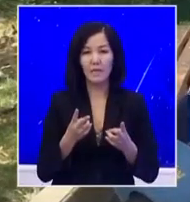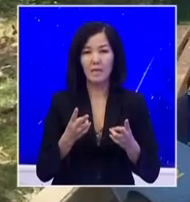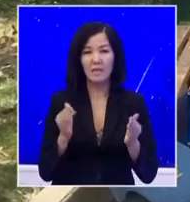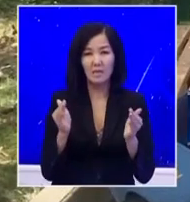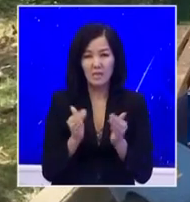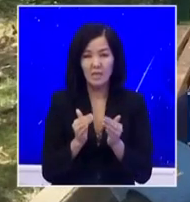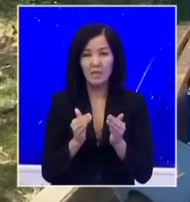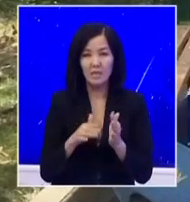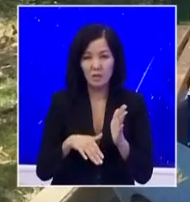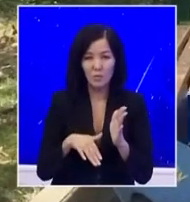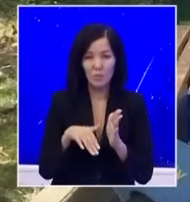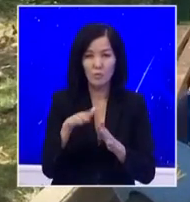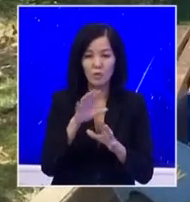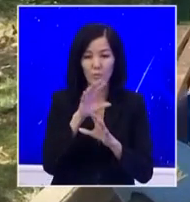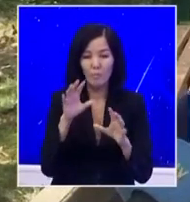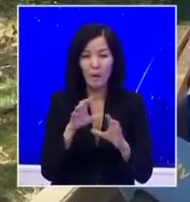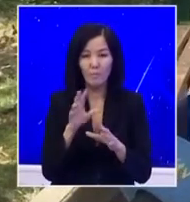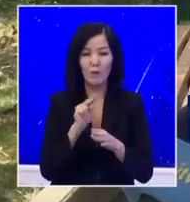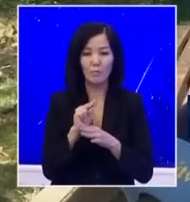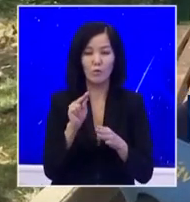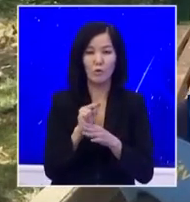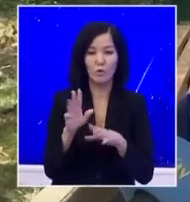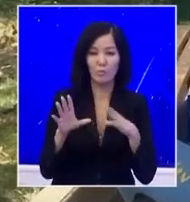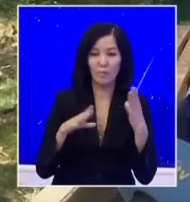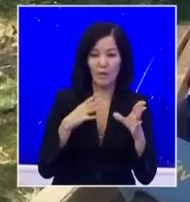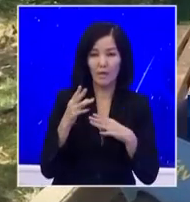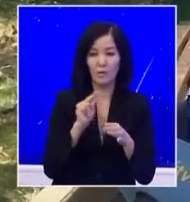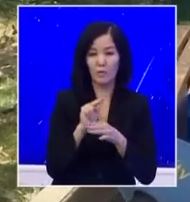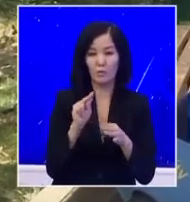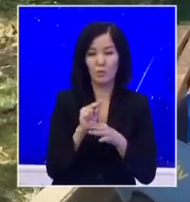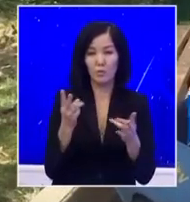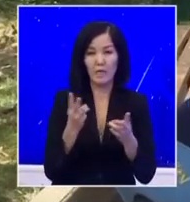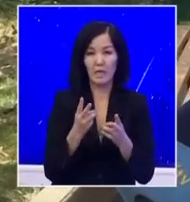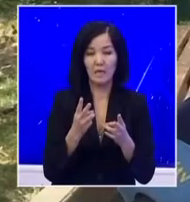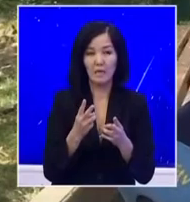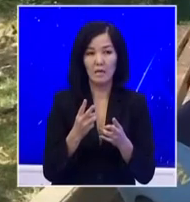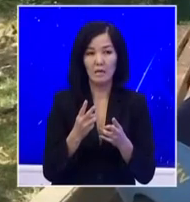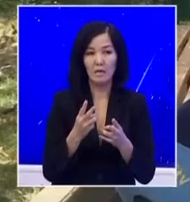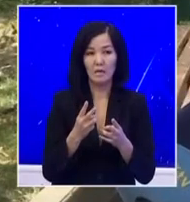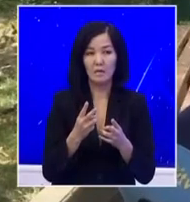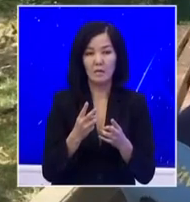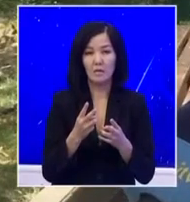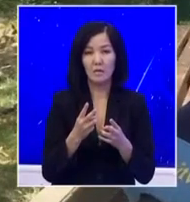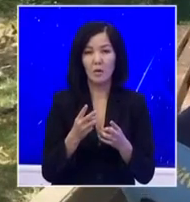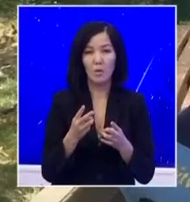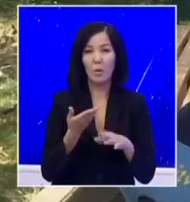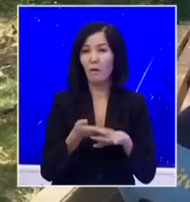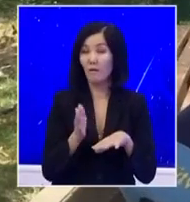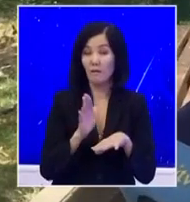кезінен өсіргеннен бастап заниматься ету керек. Ол былай айтқанда бір еңбек, ол оңай емес деп